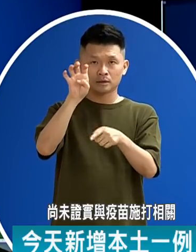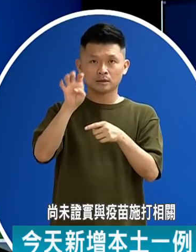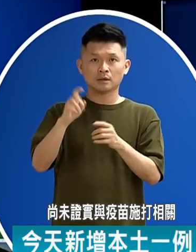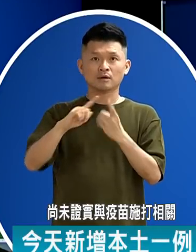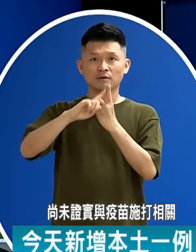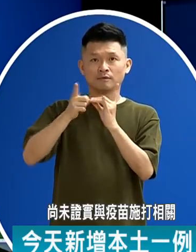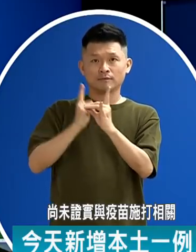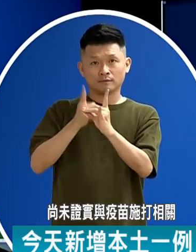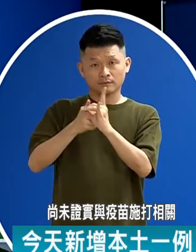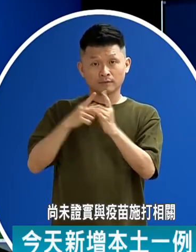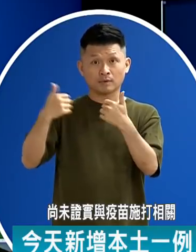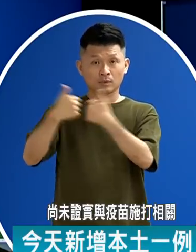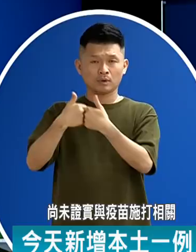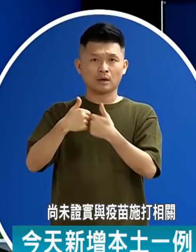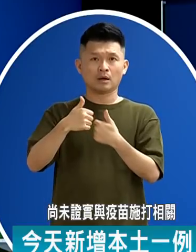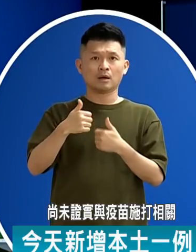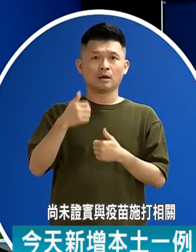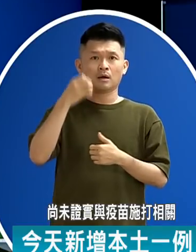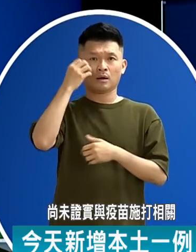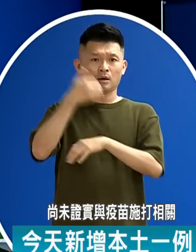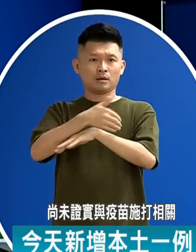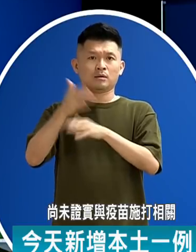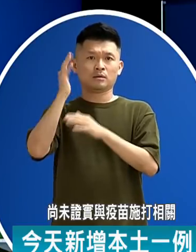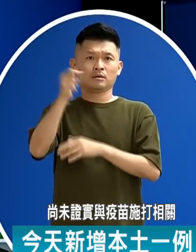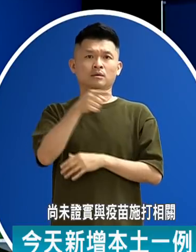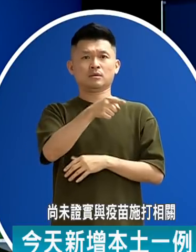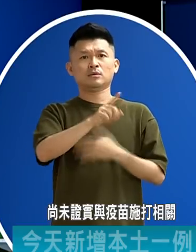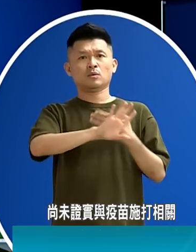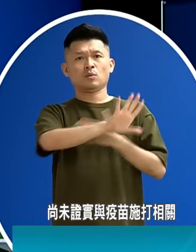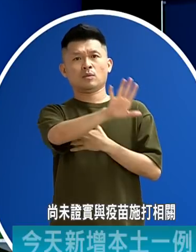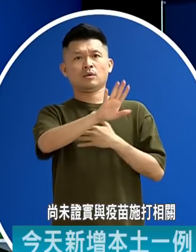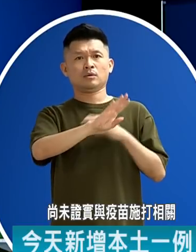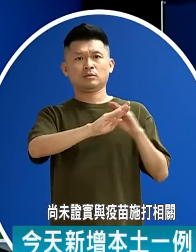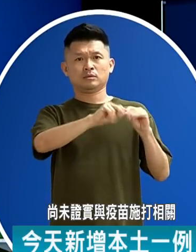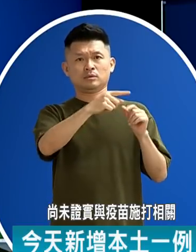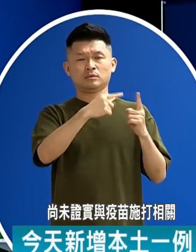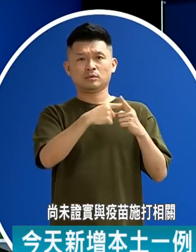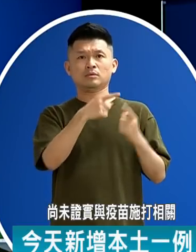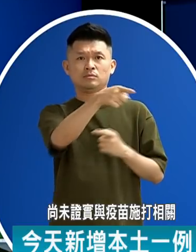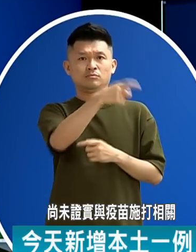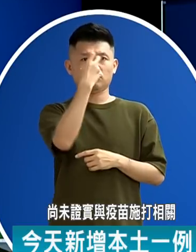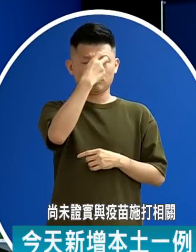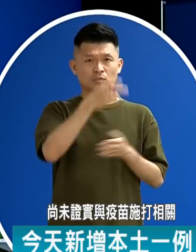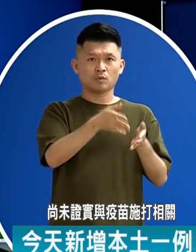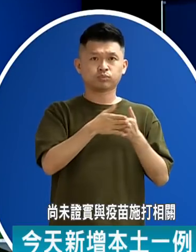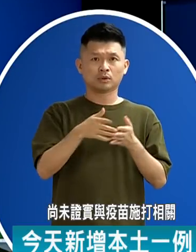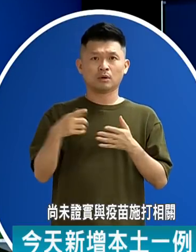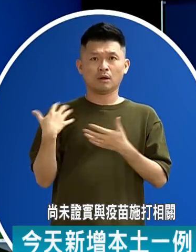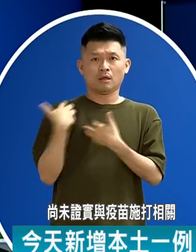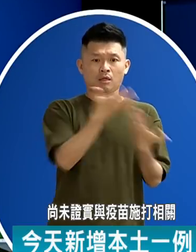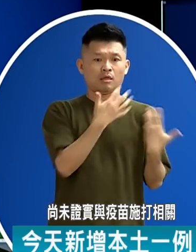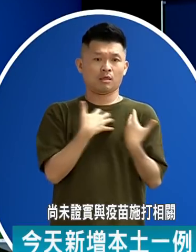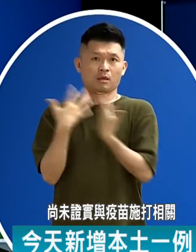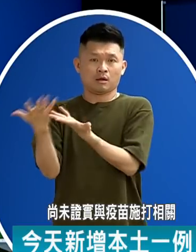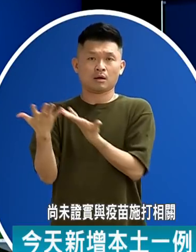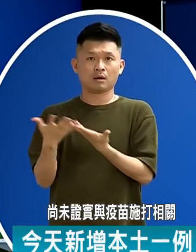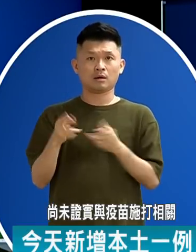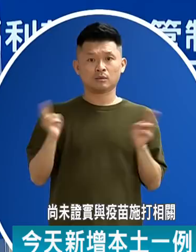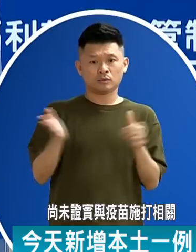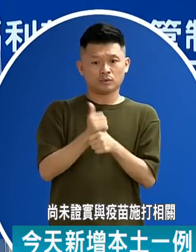府却说，因为那都是外地人来花莲，所以疫调要交由新北来做。请问两个地方互推疫调，指挥中心该怎么做协